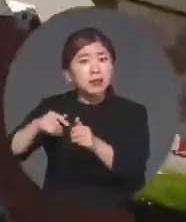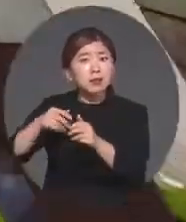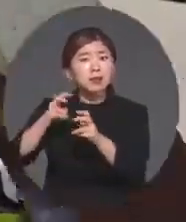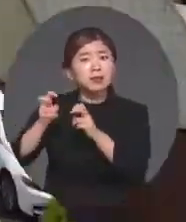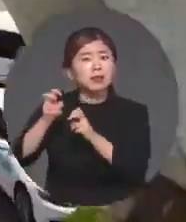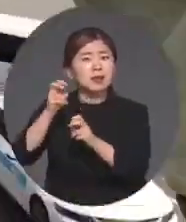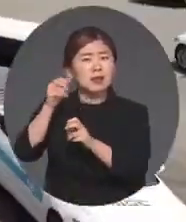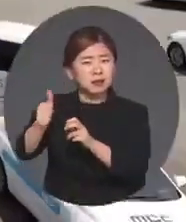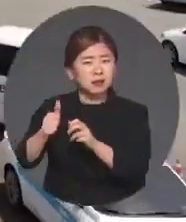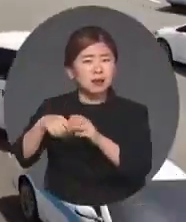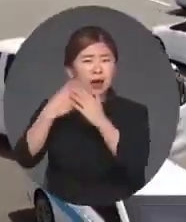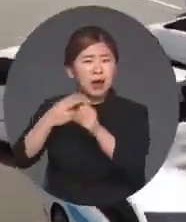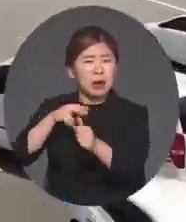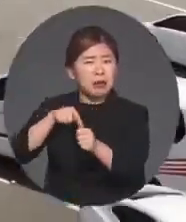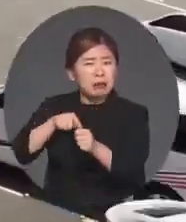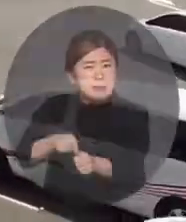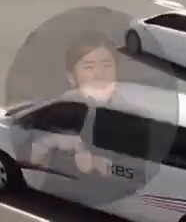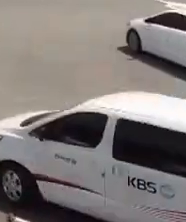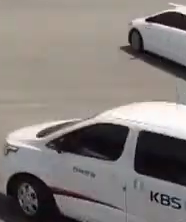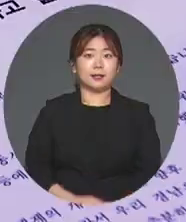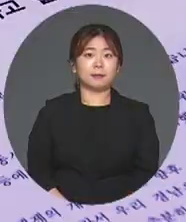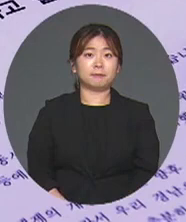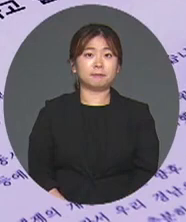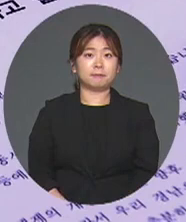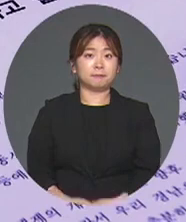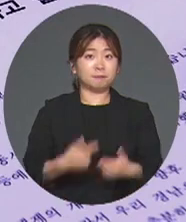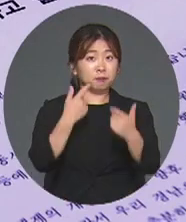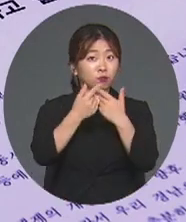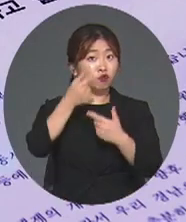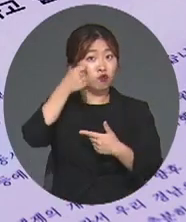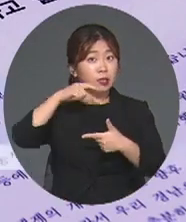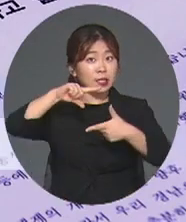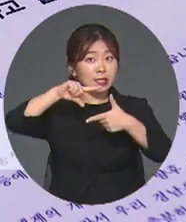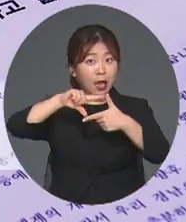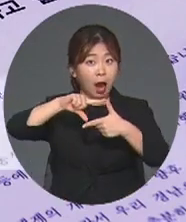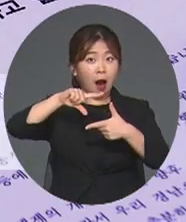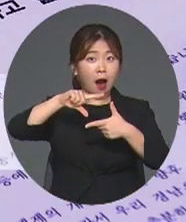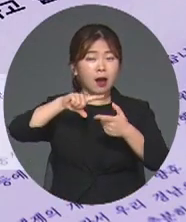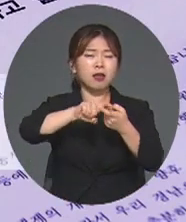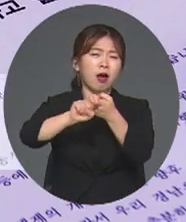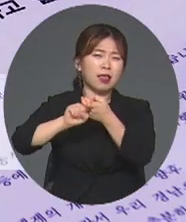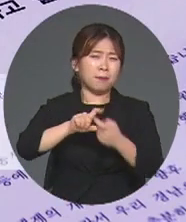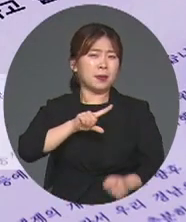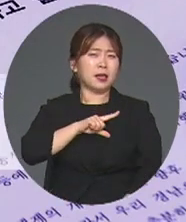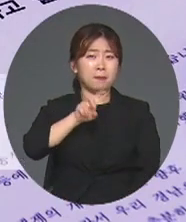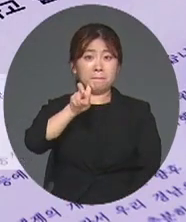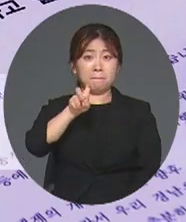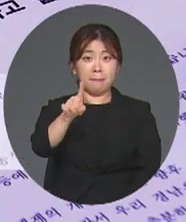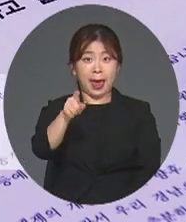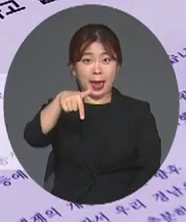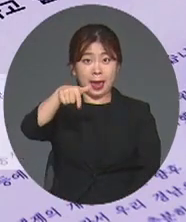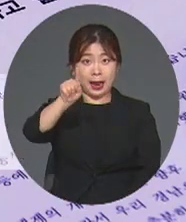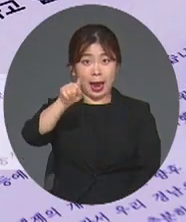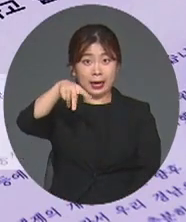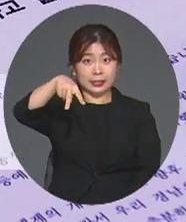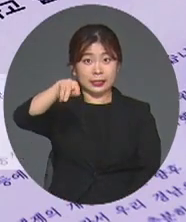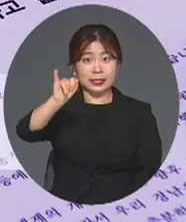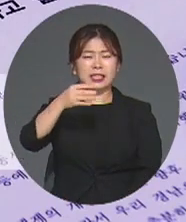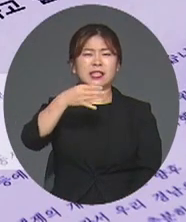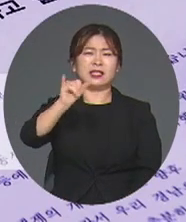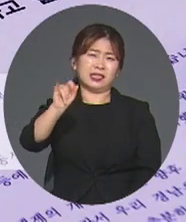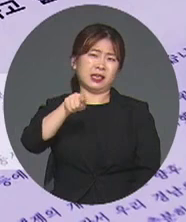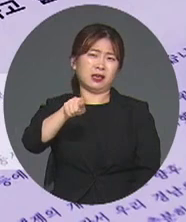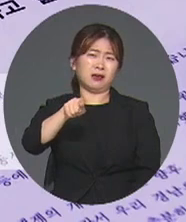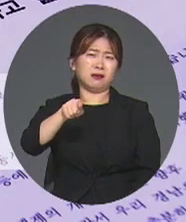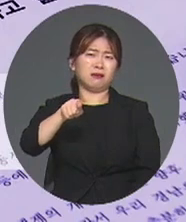MBC 뉴스 김태석입니다. 부울경 메가시티가 사실상 무산됐습니다. 내년 1월 1일에